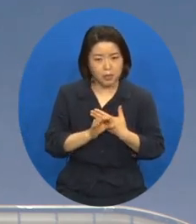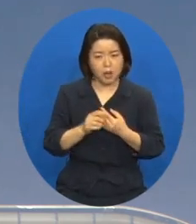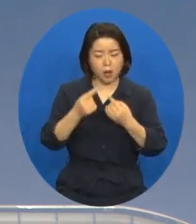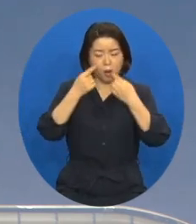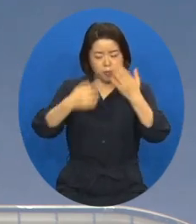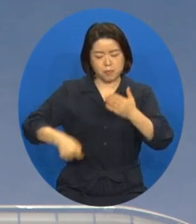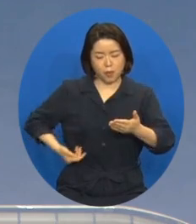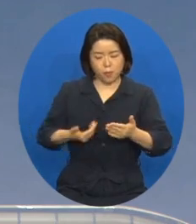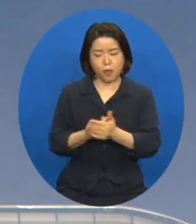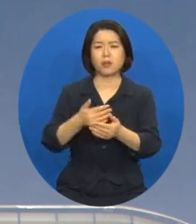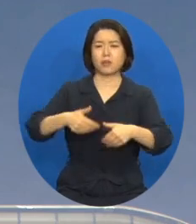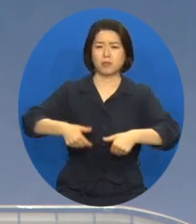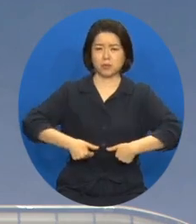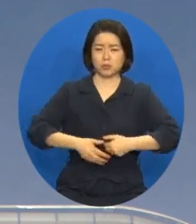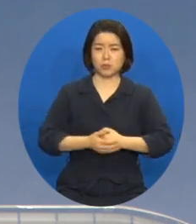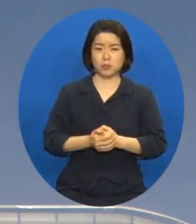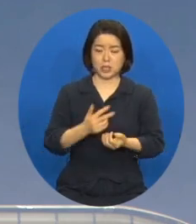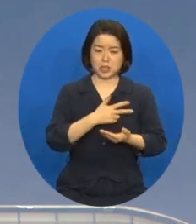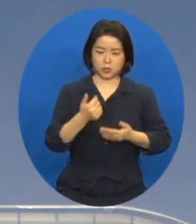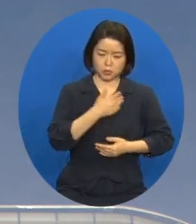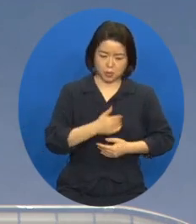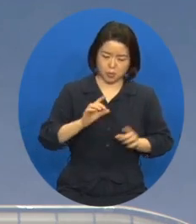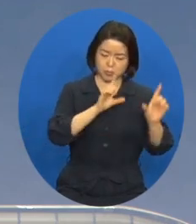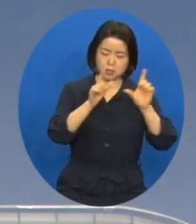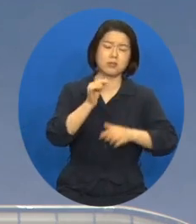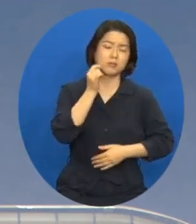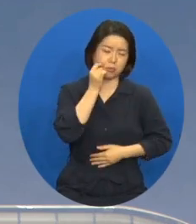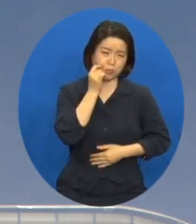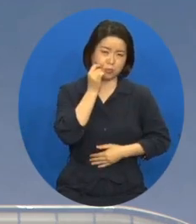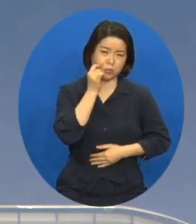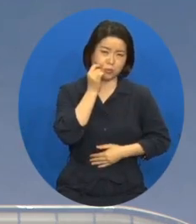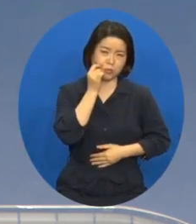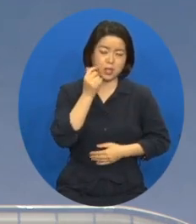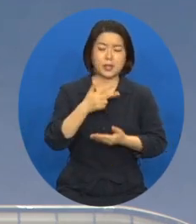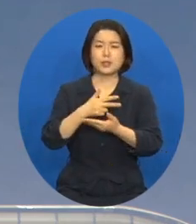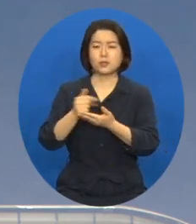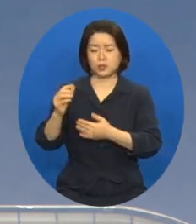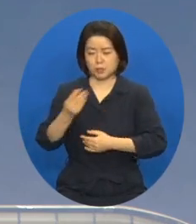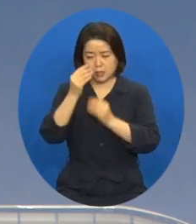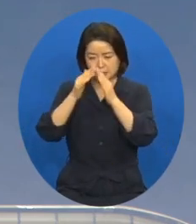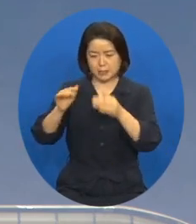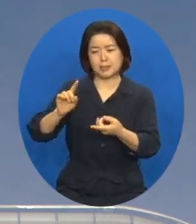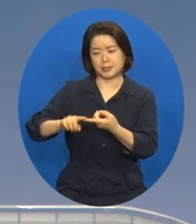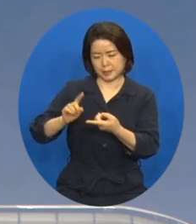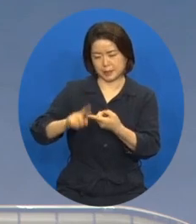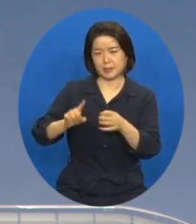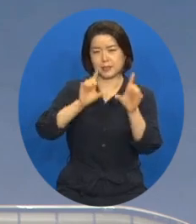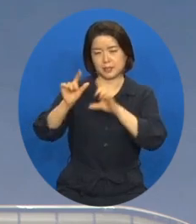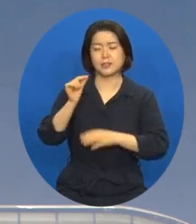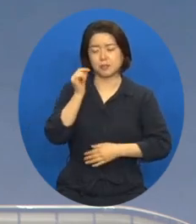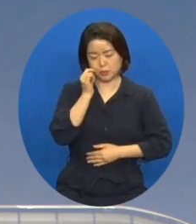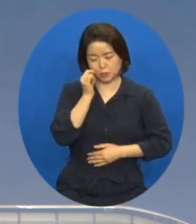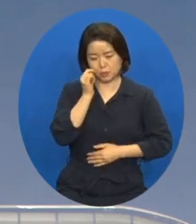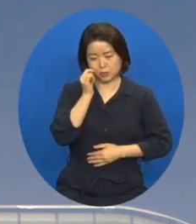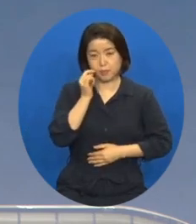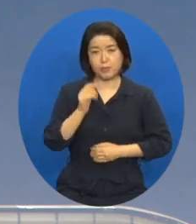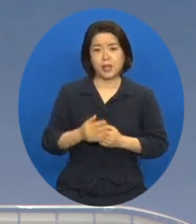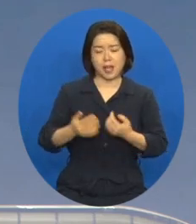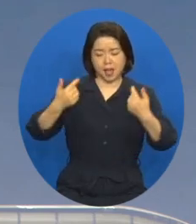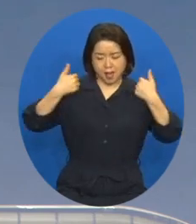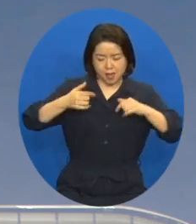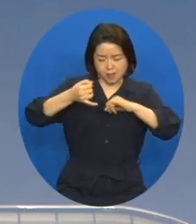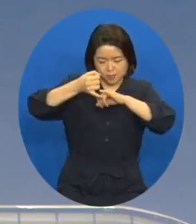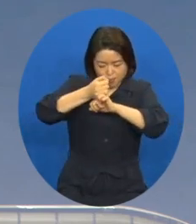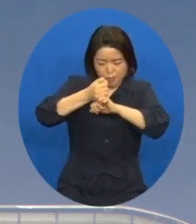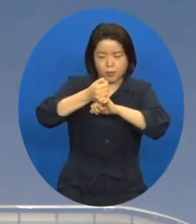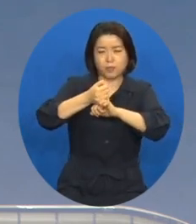회개해야 합니다. 주님의 몸으로 살지 못했습니다. 주님의 성전답게 살지 못했습니다. 반드시